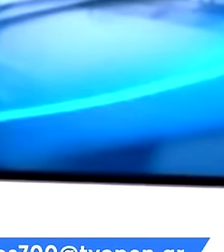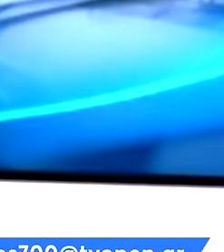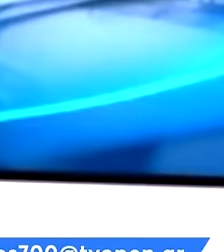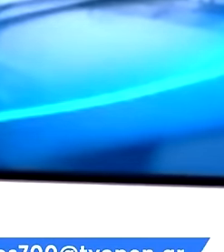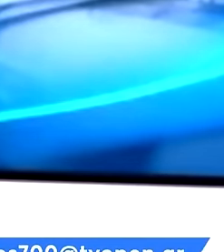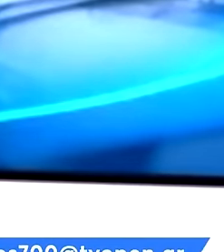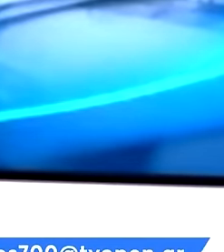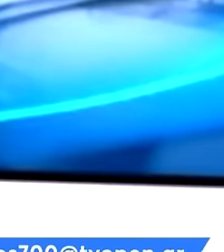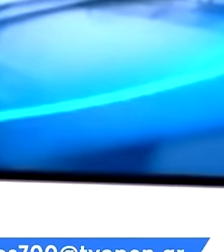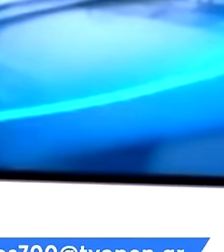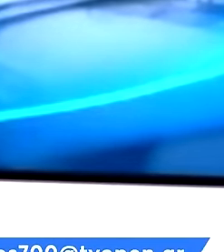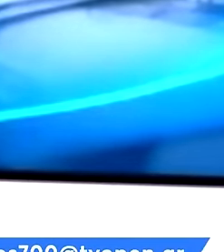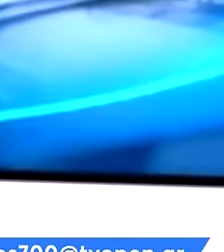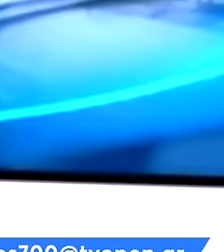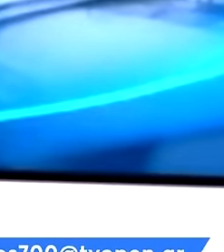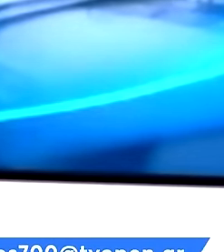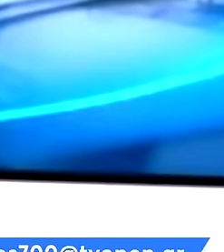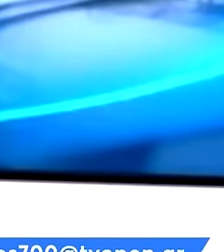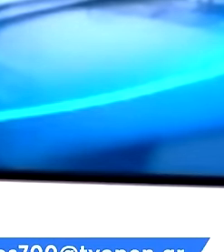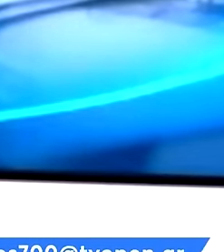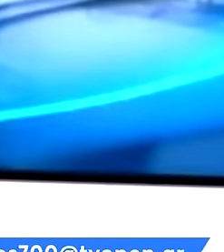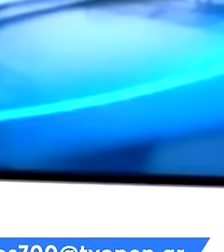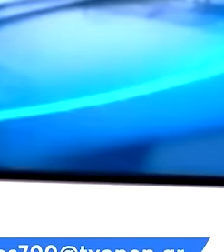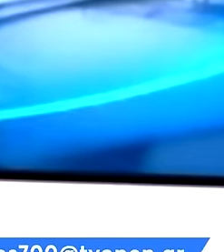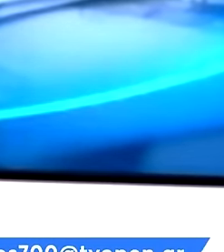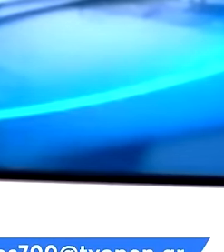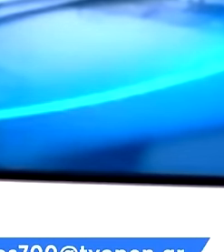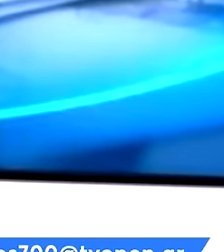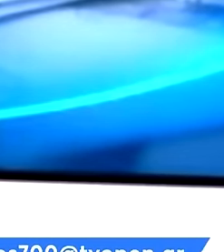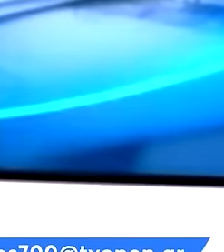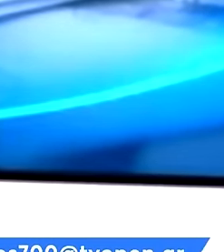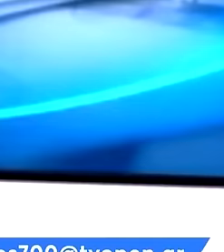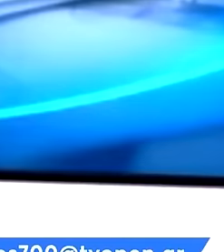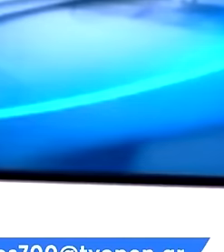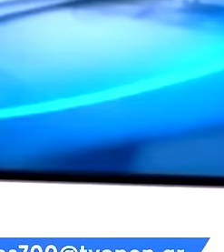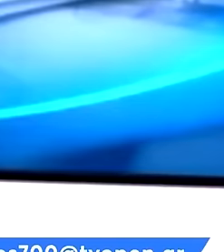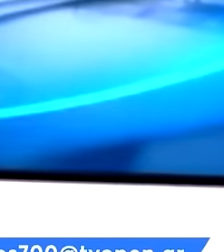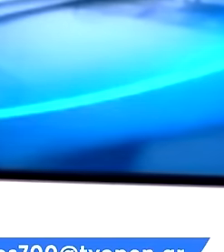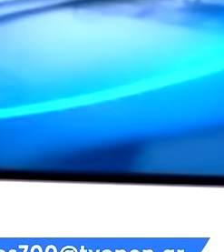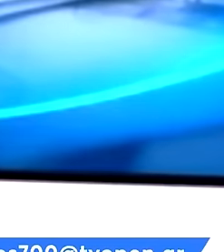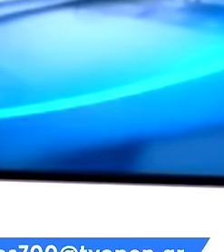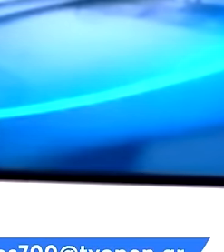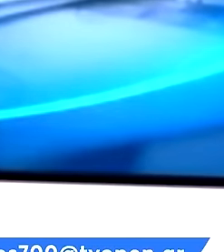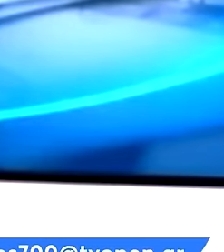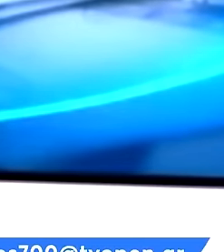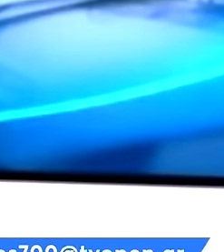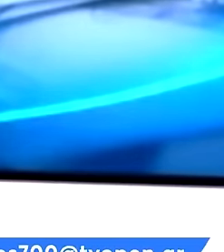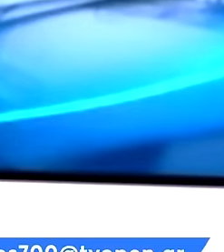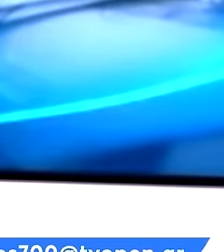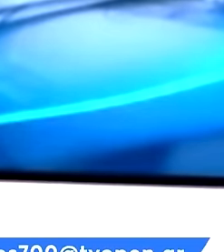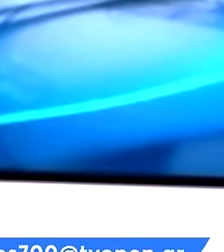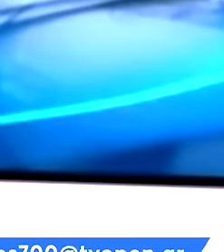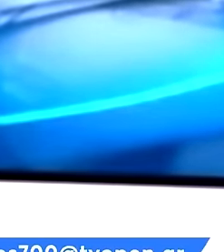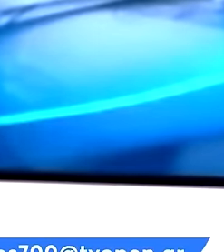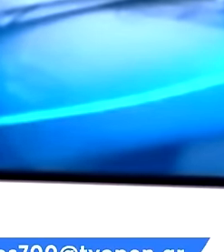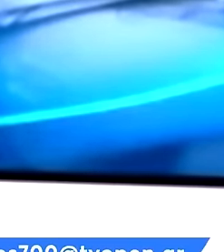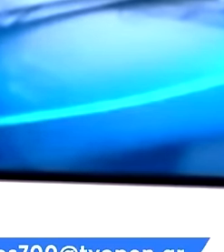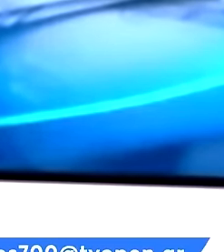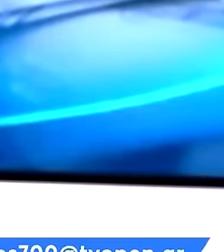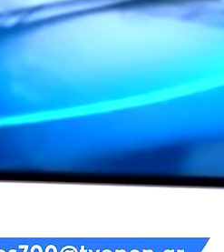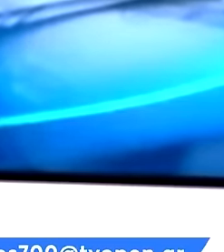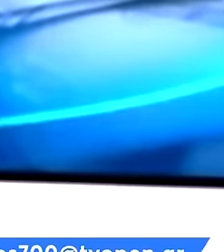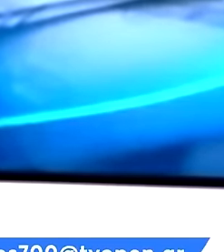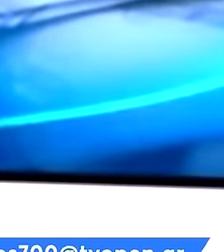όμως. Βλέπω ότι εσείς όμως πράγματι το Ταμείο Ανάκαμψης είναι θέμα Ευρώπης, είναι εξαιρετικά σημαντικό όλο αυτό. Ταυτόχρονα όμως εσείς